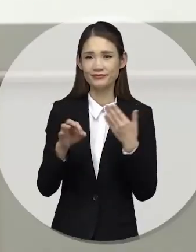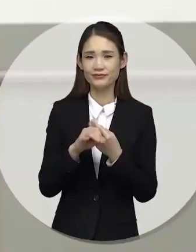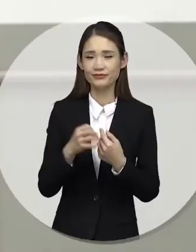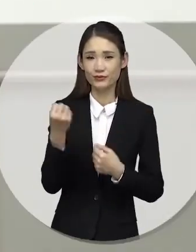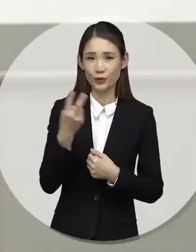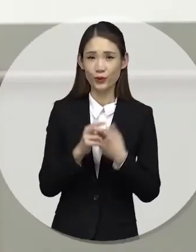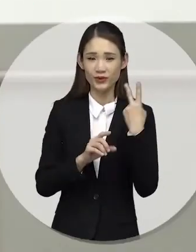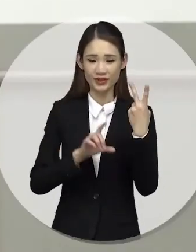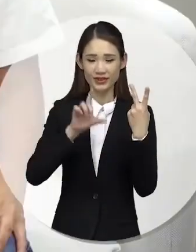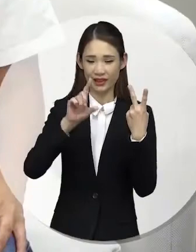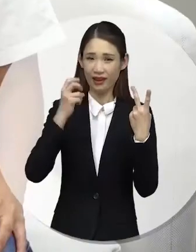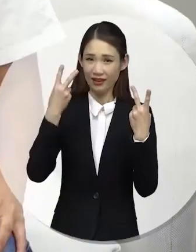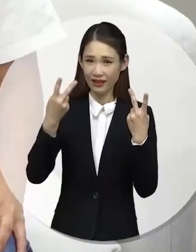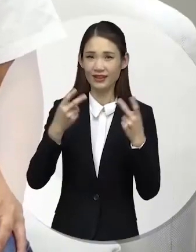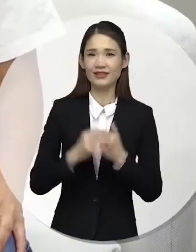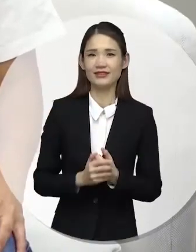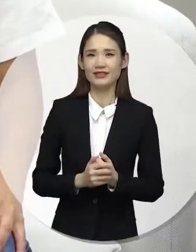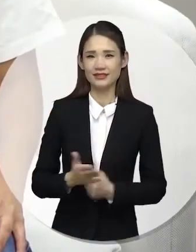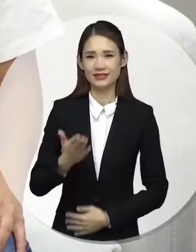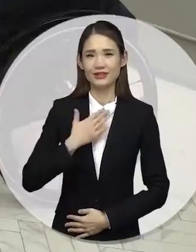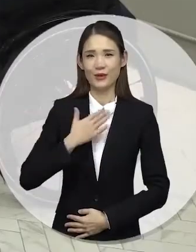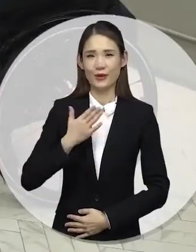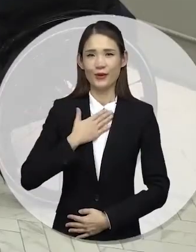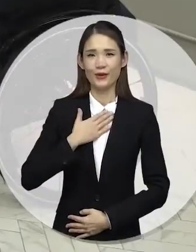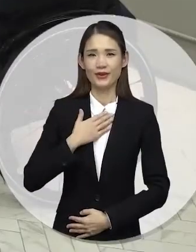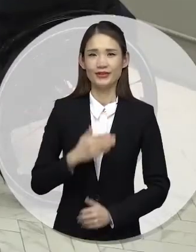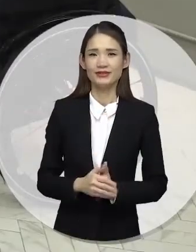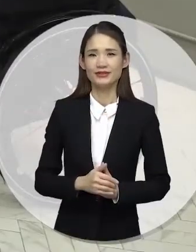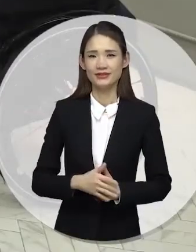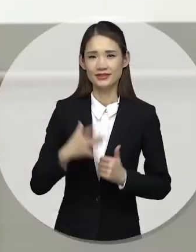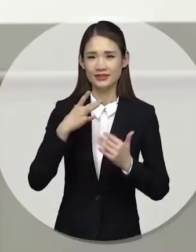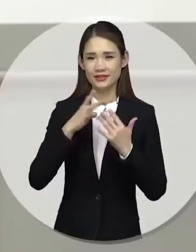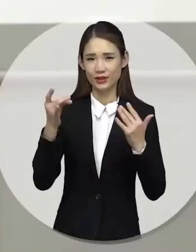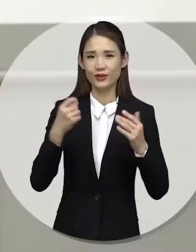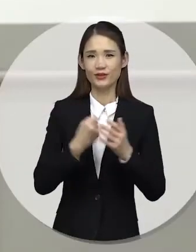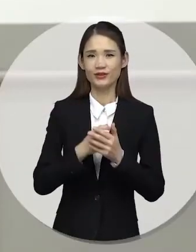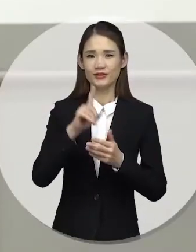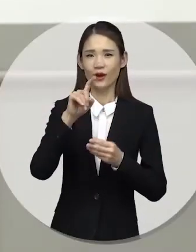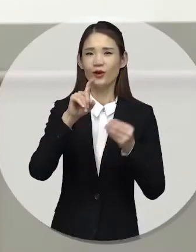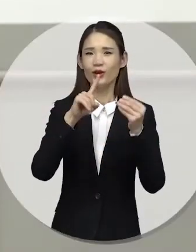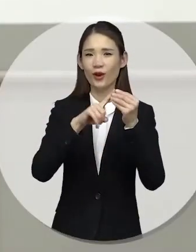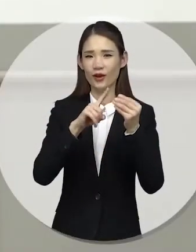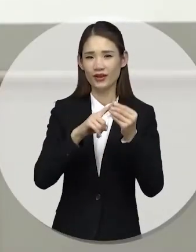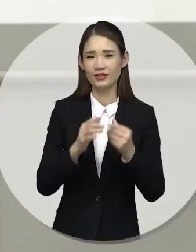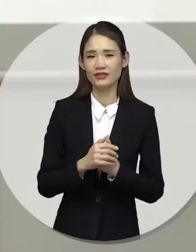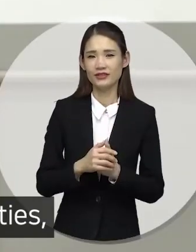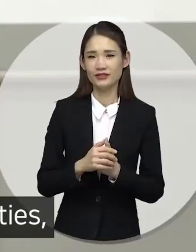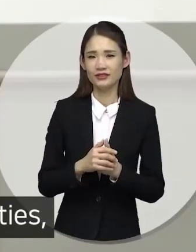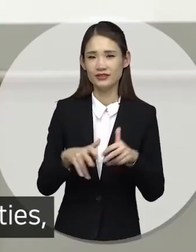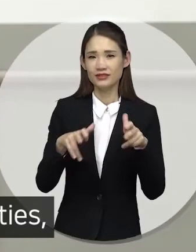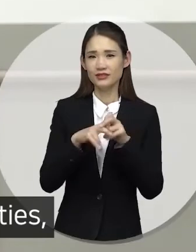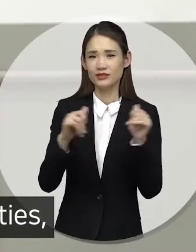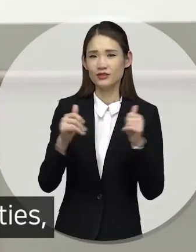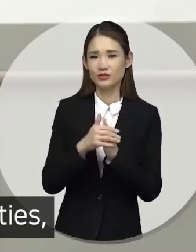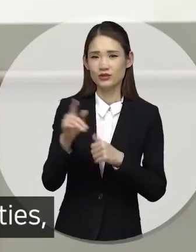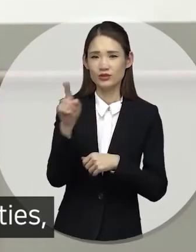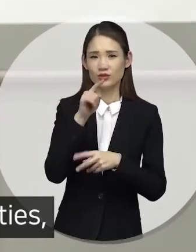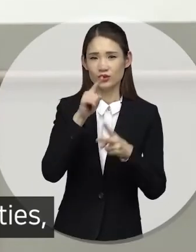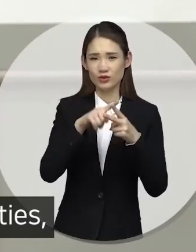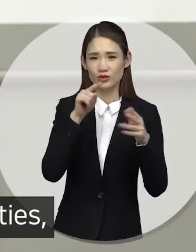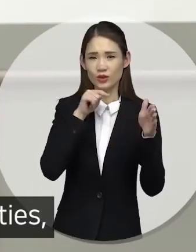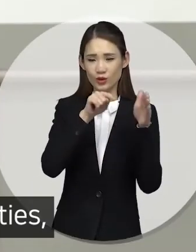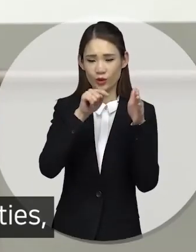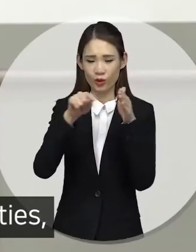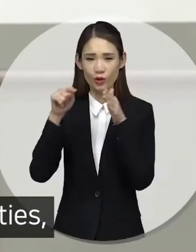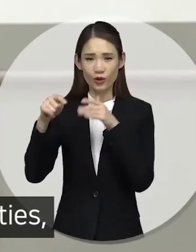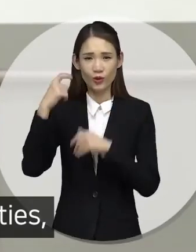그러면은 이제 2대2네요 또. 그럼 또 이제 저의 선택인데요. 11번째. 그러니까 뭔가 장애인들이 어디를